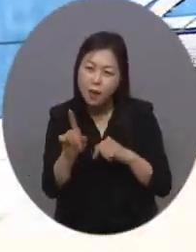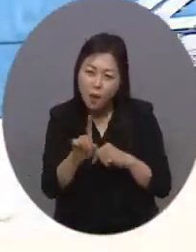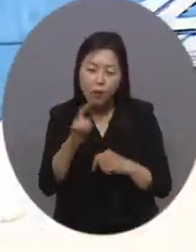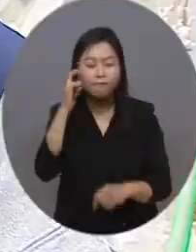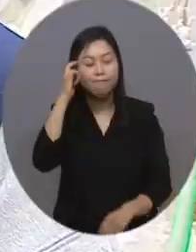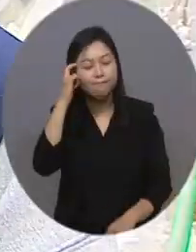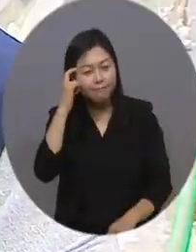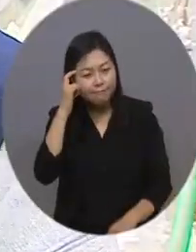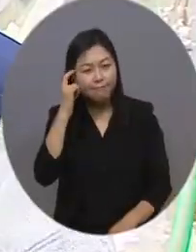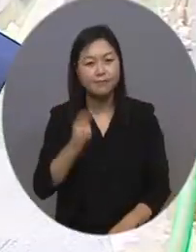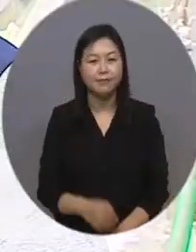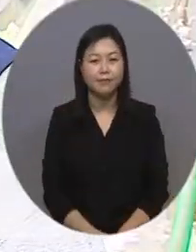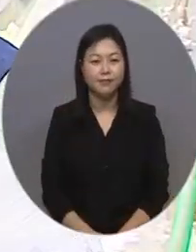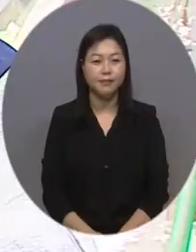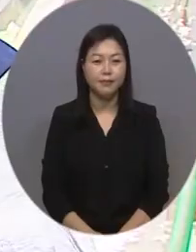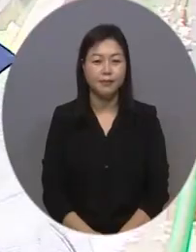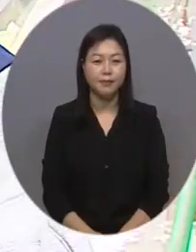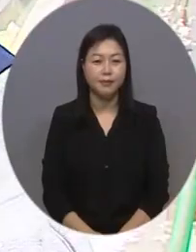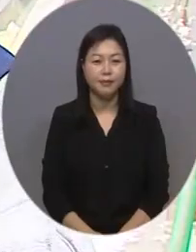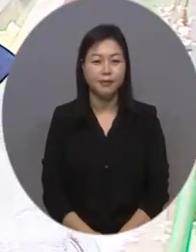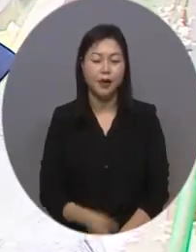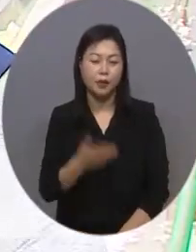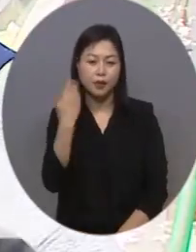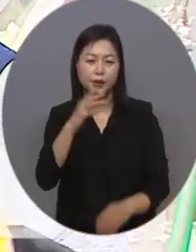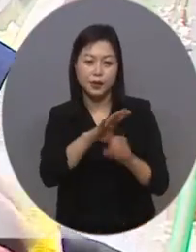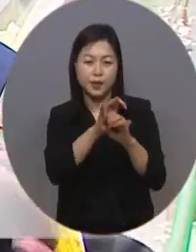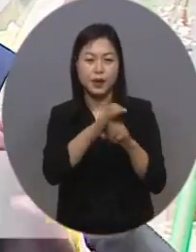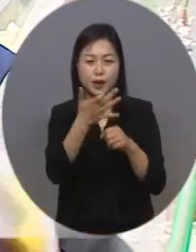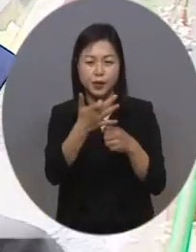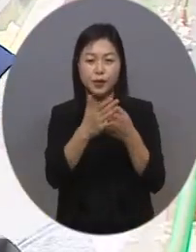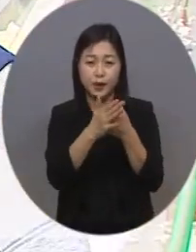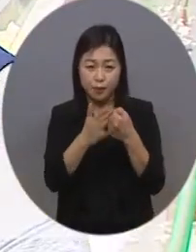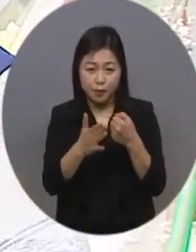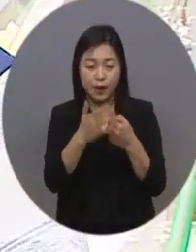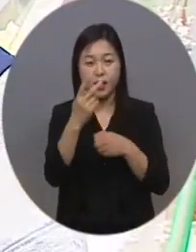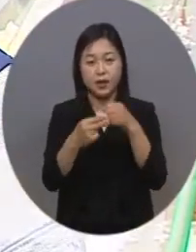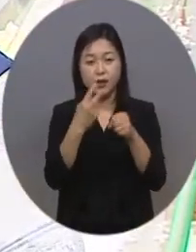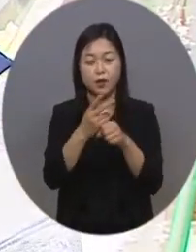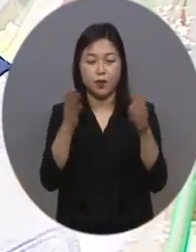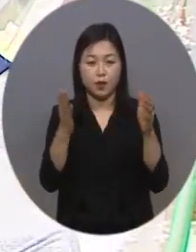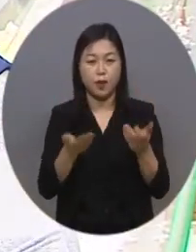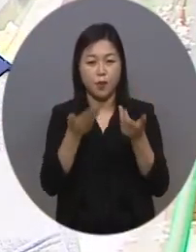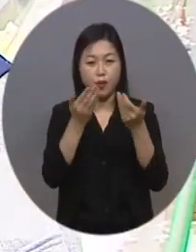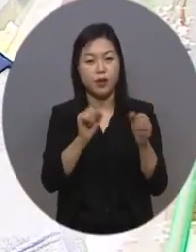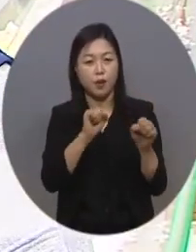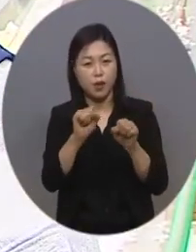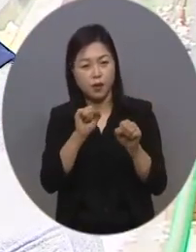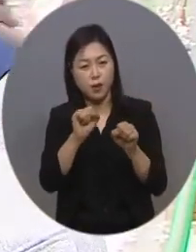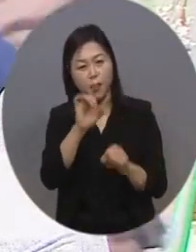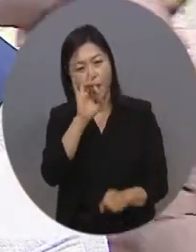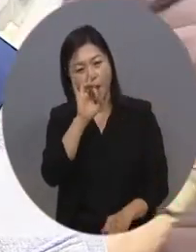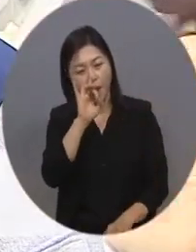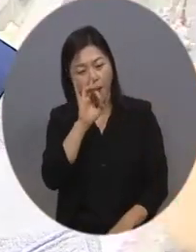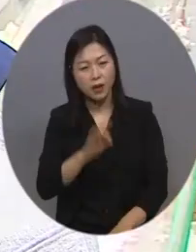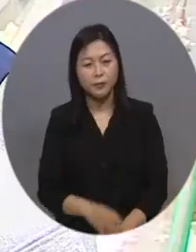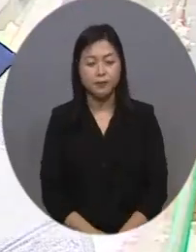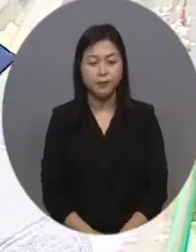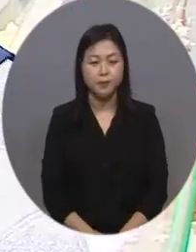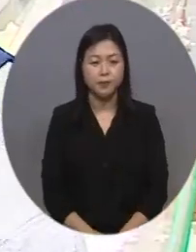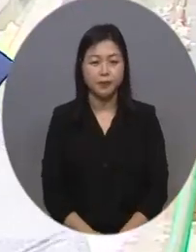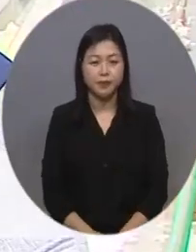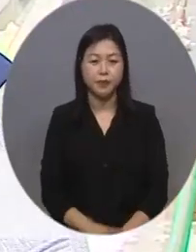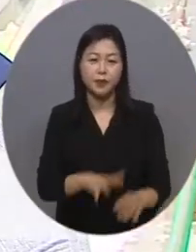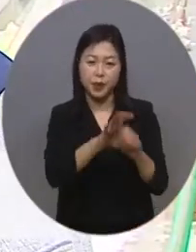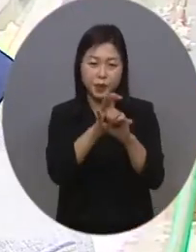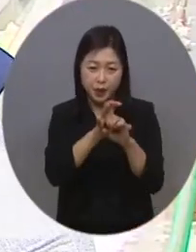가졌습니다. 요즘 코로나19 때문에 여태까지 거의 2년간 봉사를 못했었는데 또 이렇게 코로나가